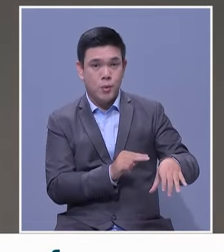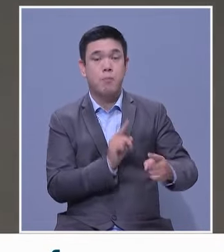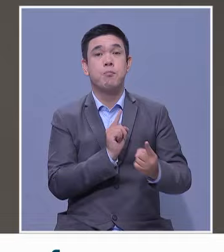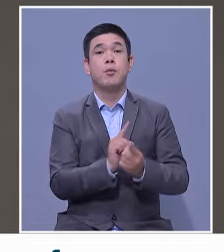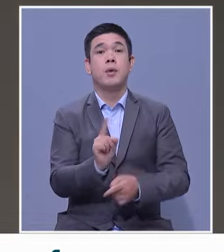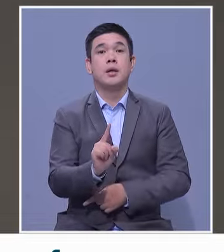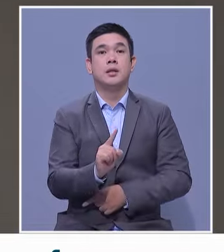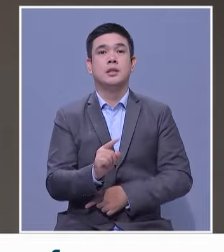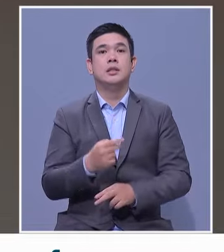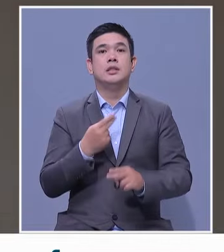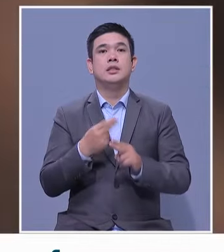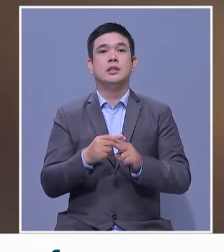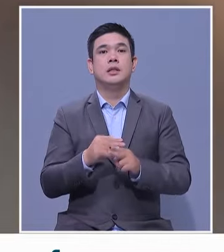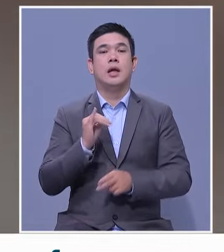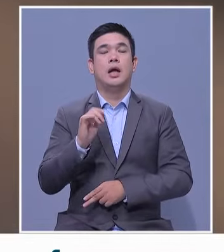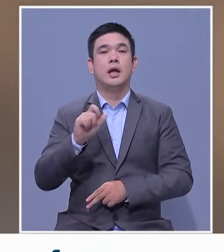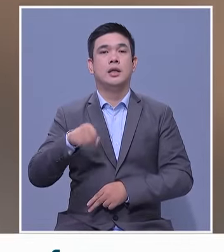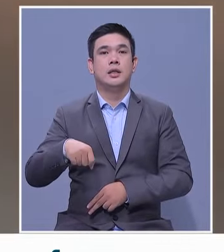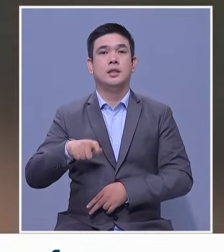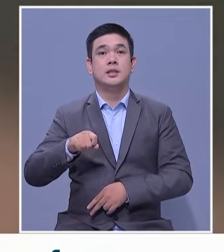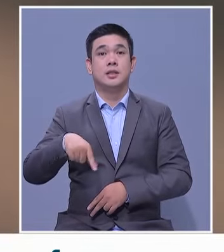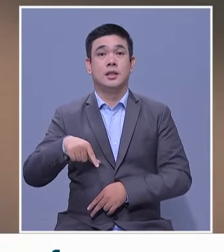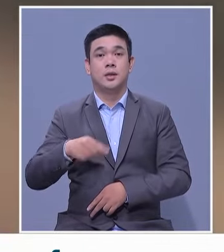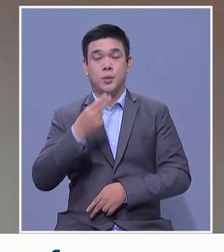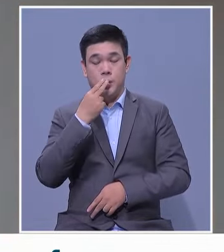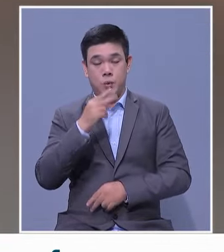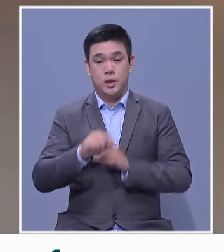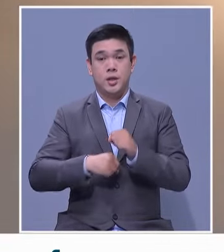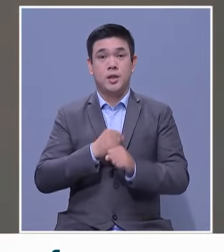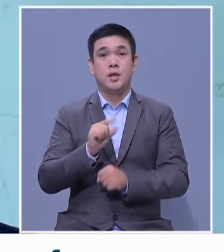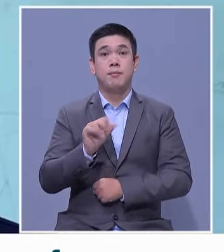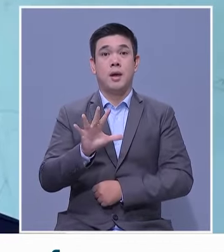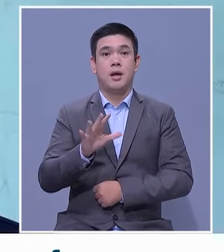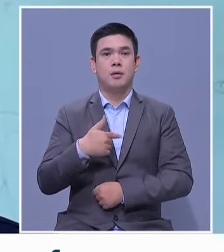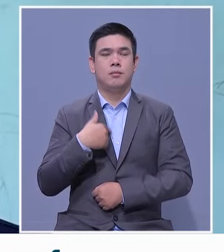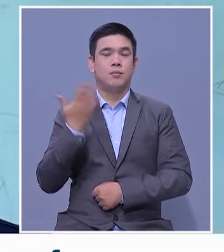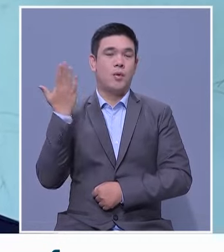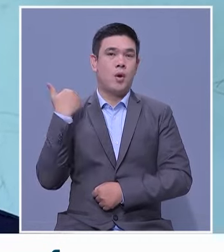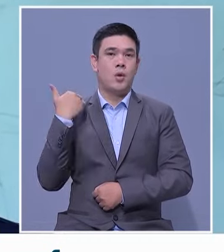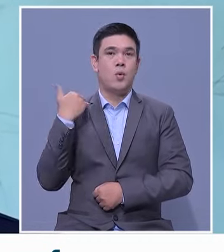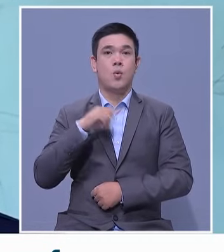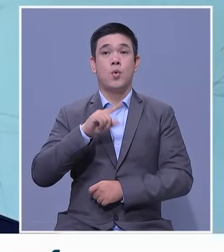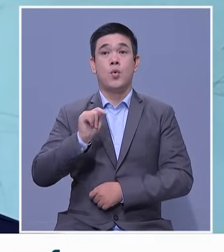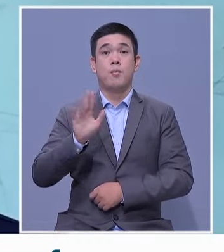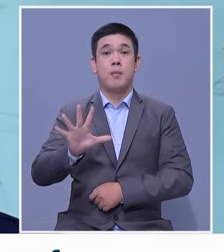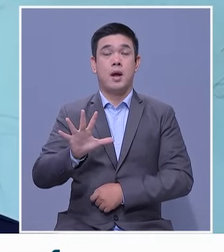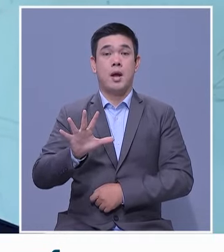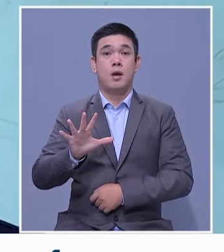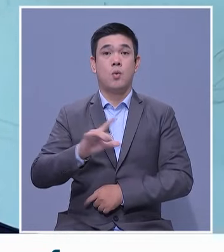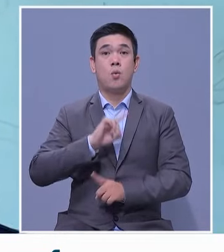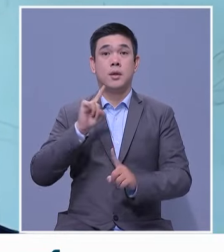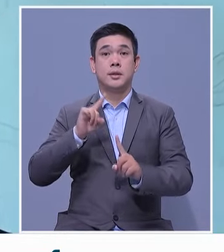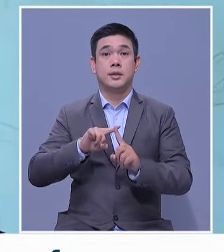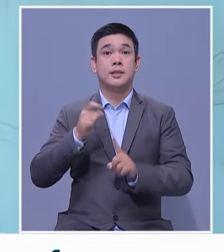กับคุณไอซ์อายุ25ปีเป็นผู้ดูแลเล่าให้ฟังแบบนี้ครับว่าเหตุการณ์นี้เกิดขึ้นประมาณสัก 5:30 นของวัน